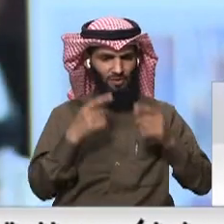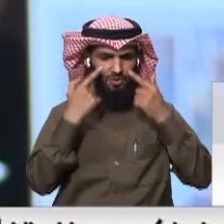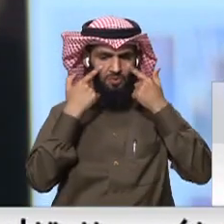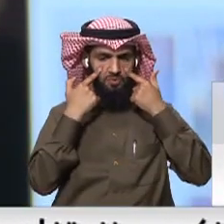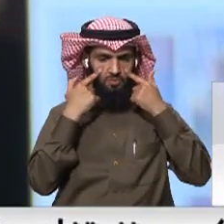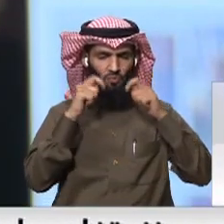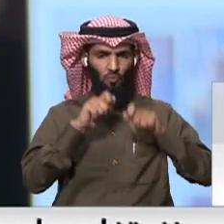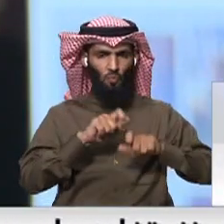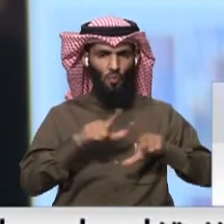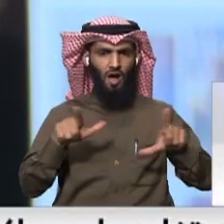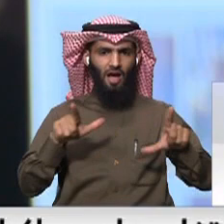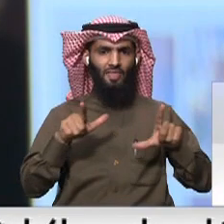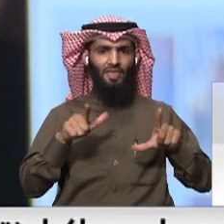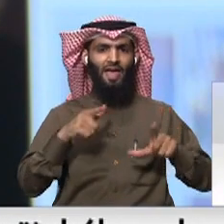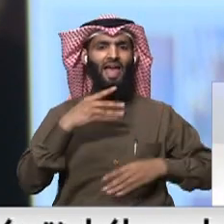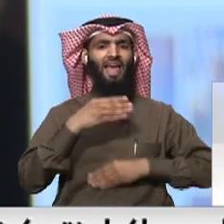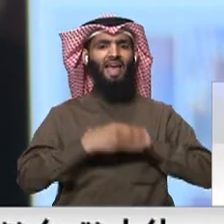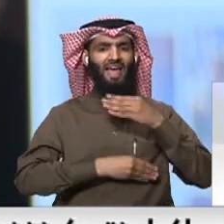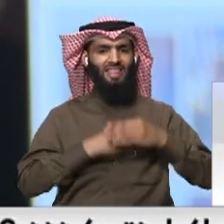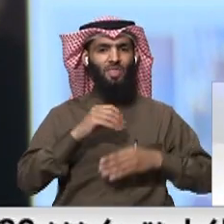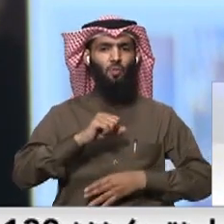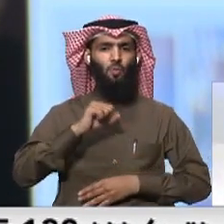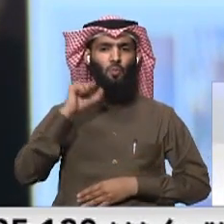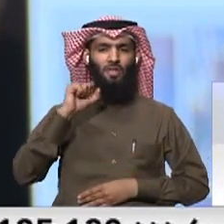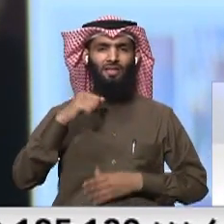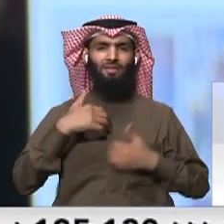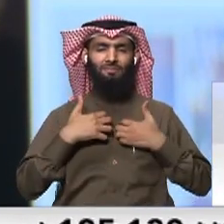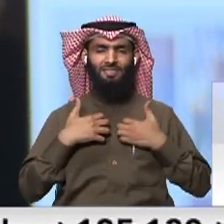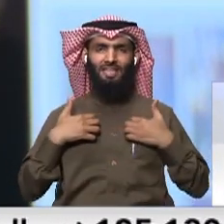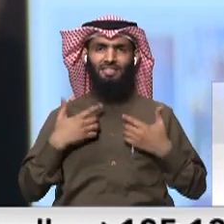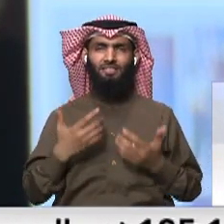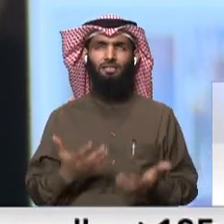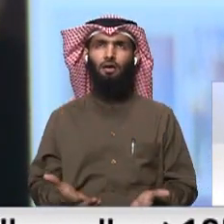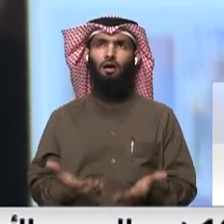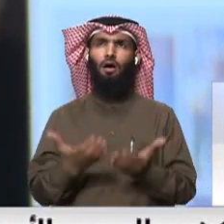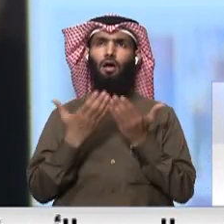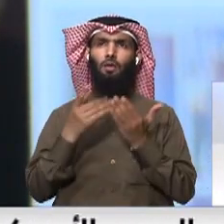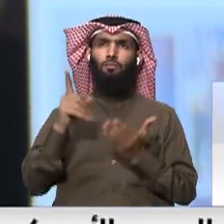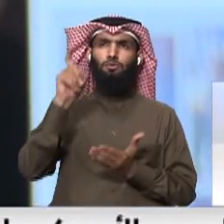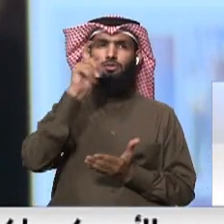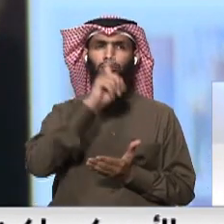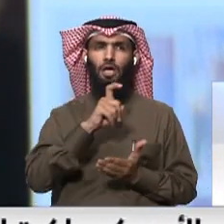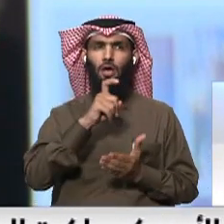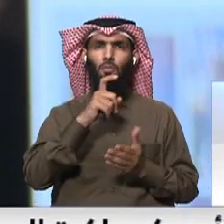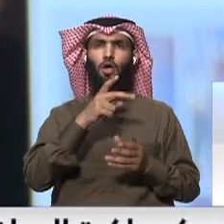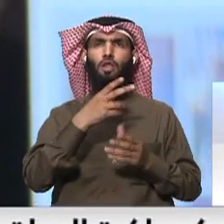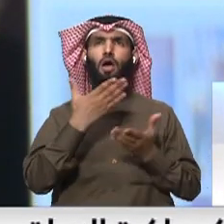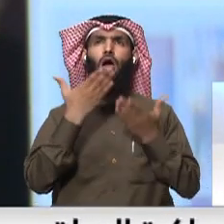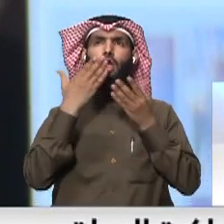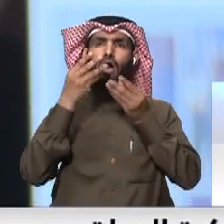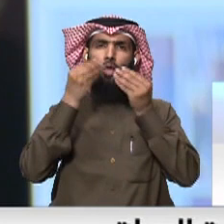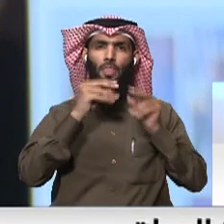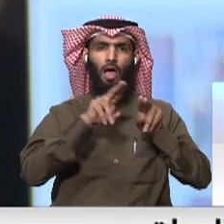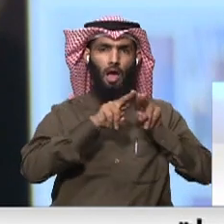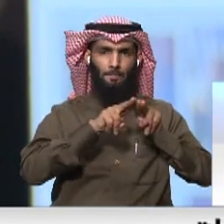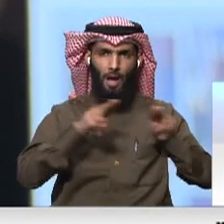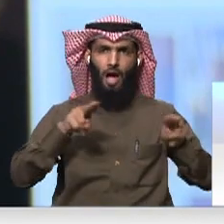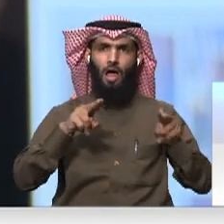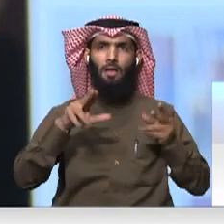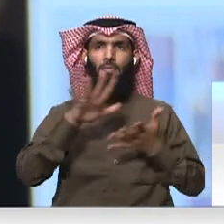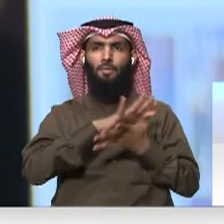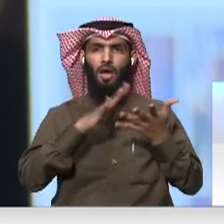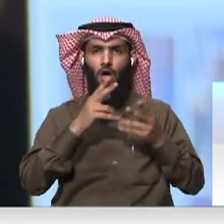بالأعياد الوطنية. نسأل الله العلي القدير أن يديم الأمن والأمان والازدهار في